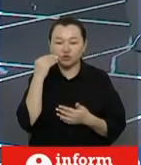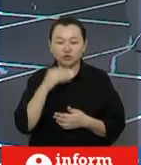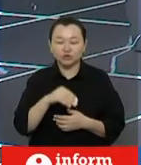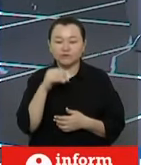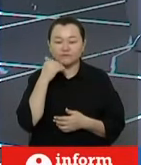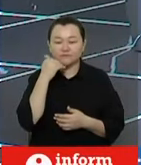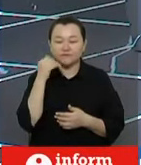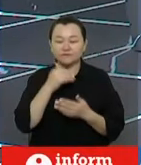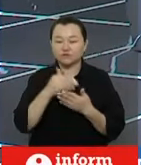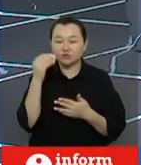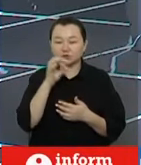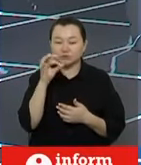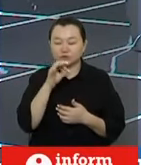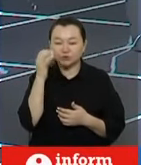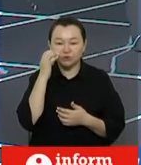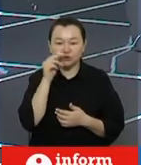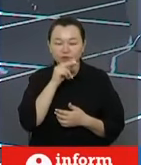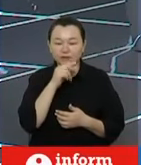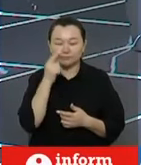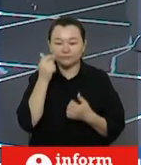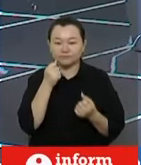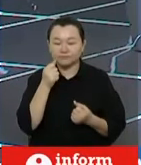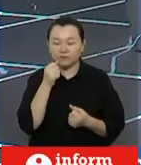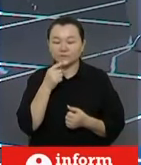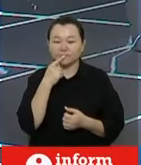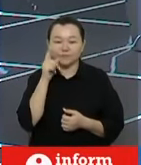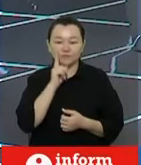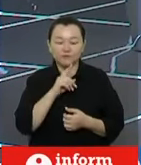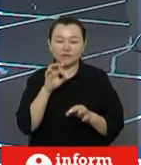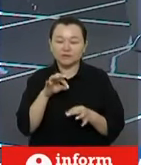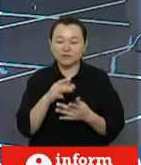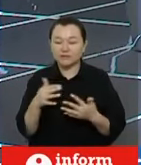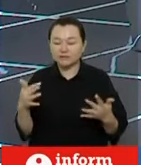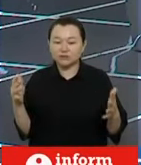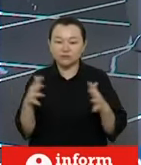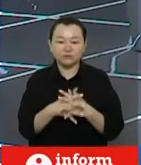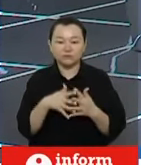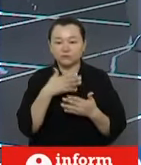қара кениялық шайы. Қанық әрі жарқын дәмді. Чемпион Кения Сансетке бояғыштар мен дәмдеуіштер қосылмаған.